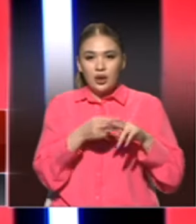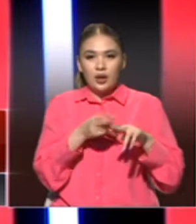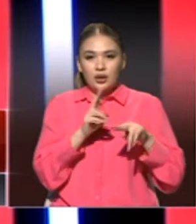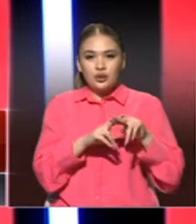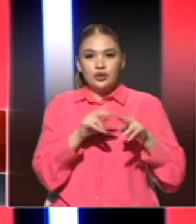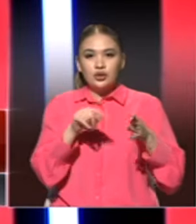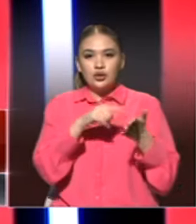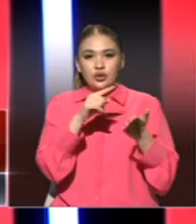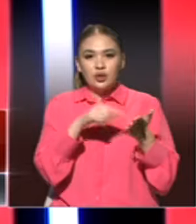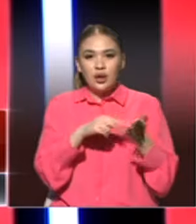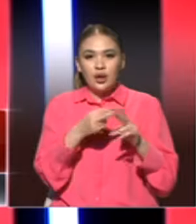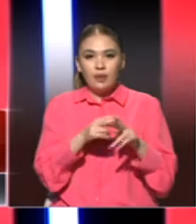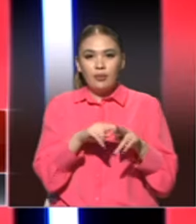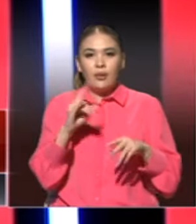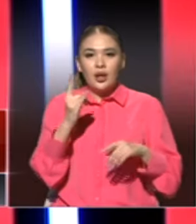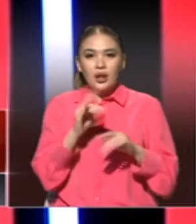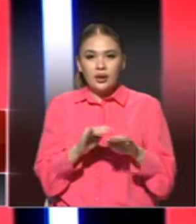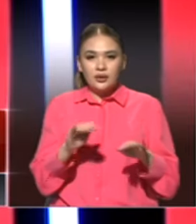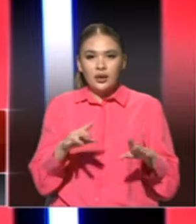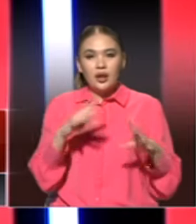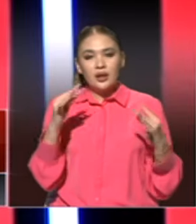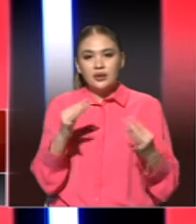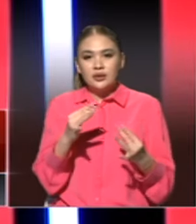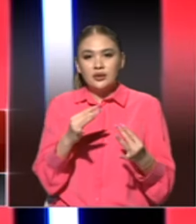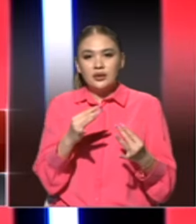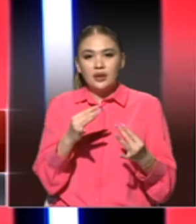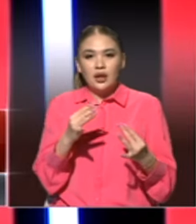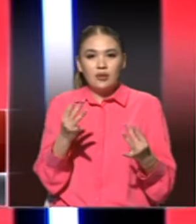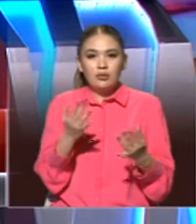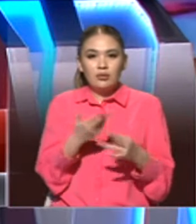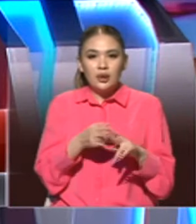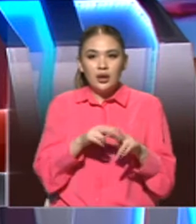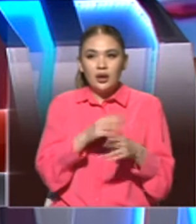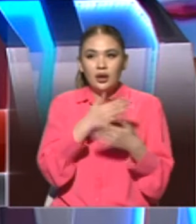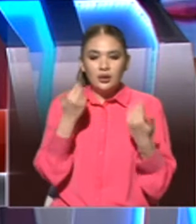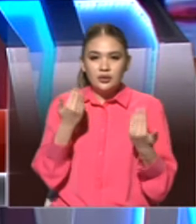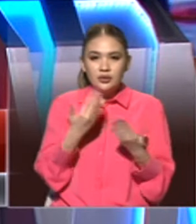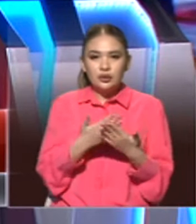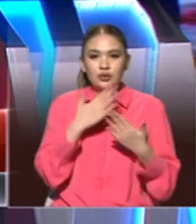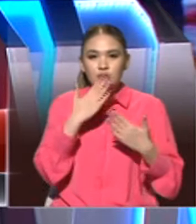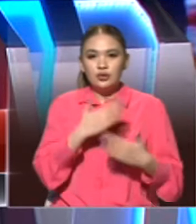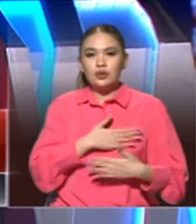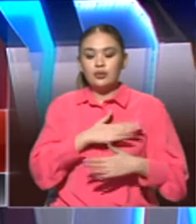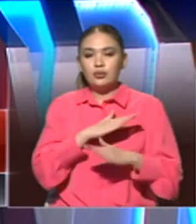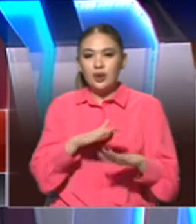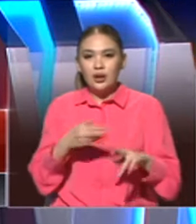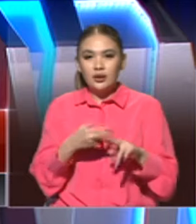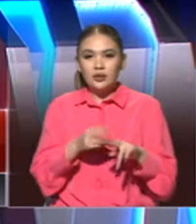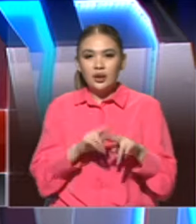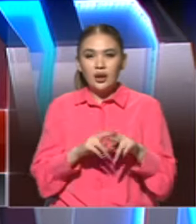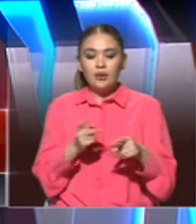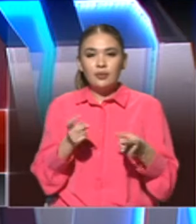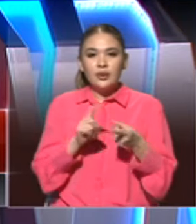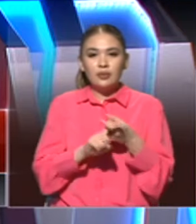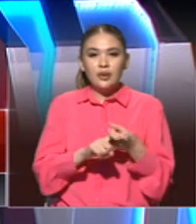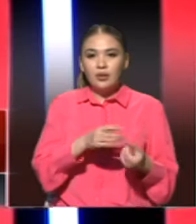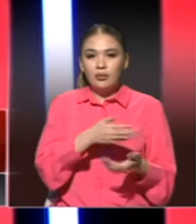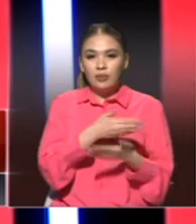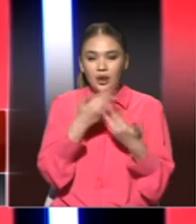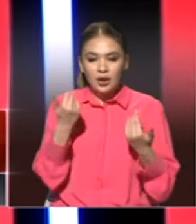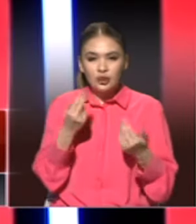сұрақ туады. Сол баланы мамандыққа қызықтыра алмаған. Вот, сол ғой. Сол мамандықты сүйгізе алмаған, сол мамандыққа бейімдей алмаған, сол